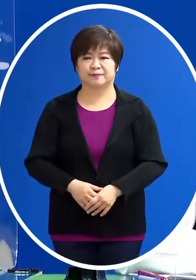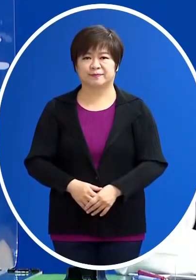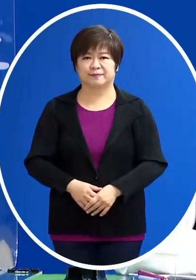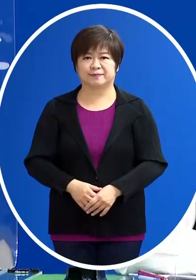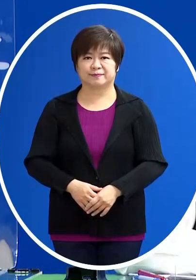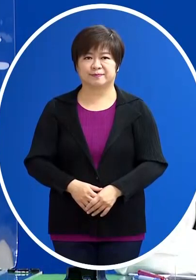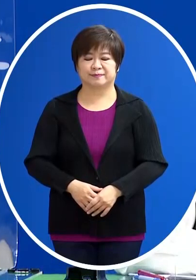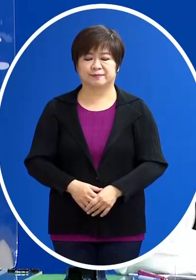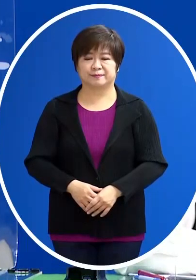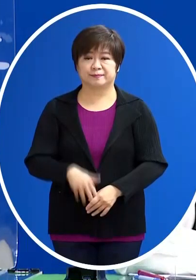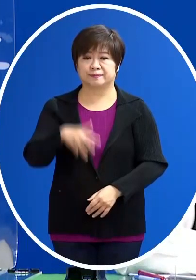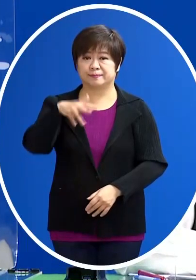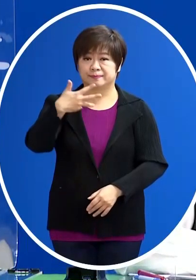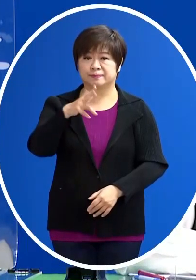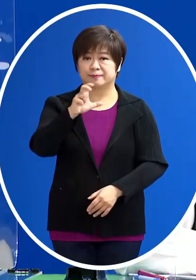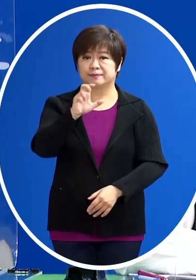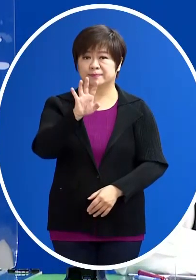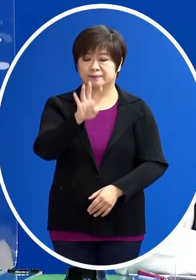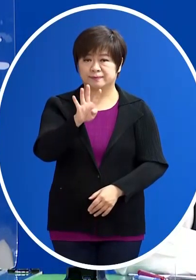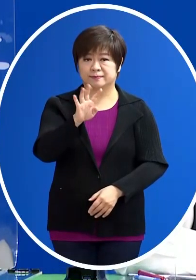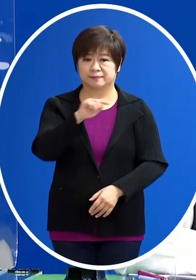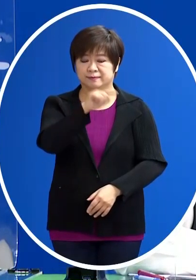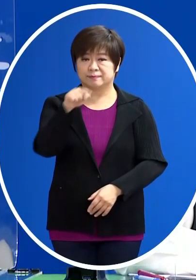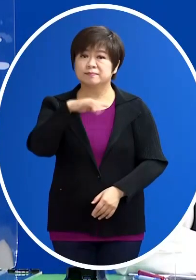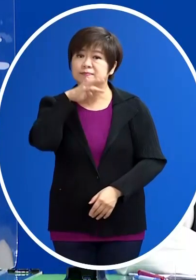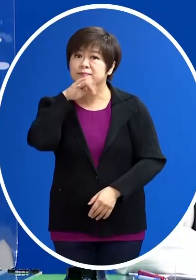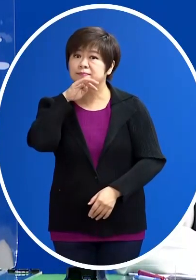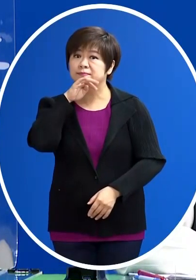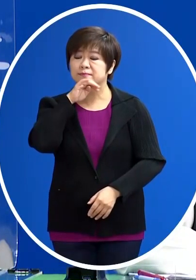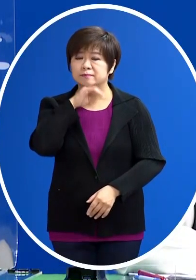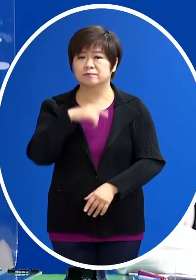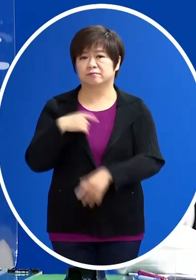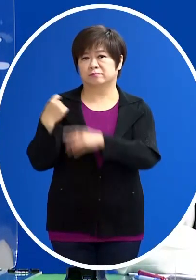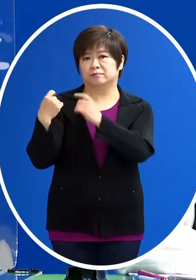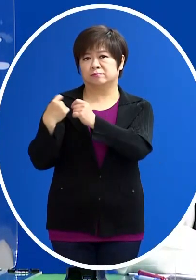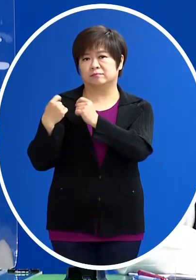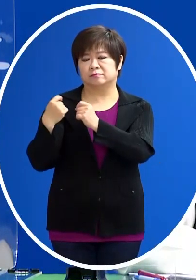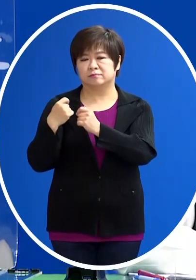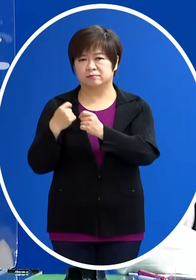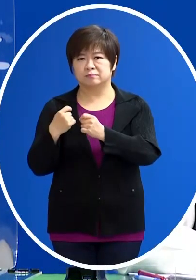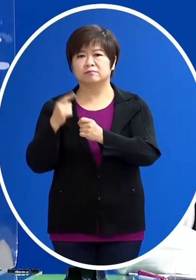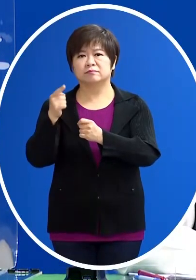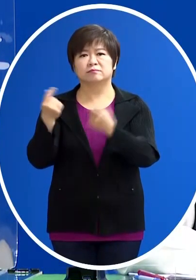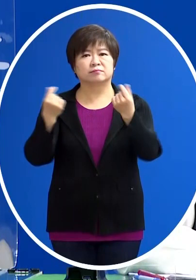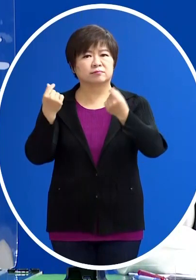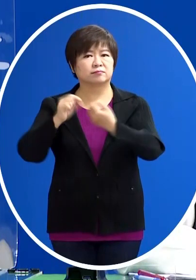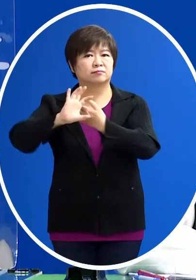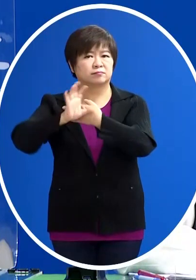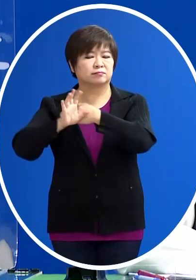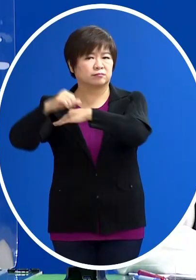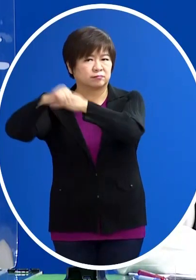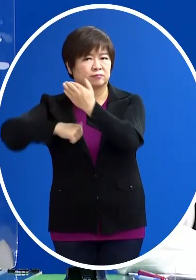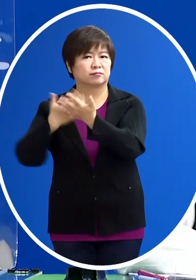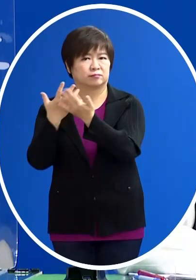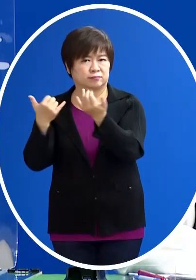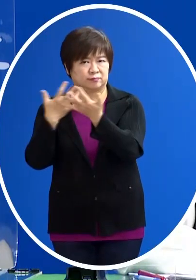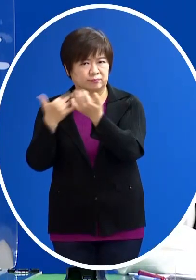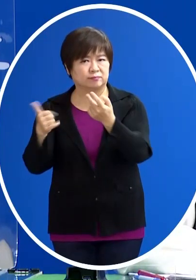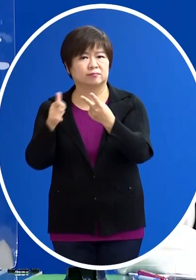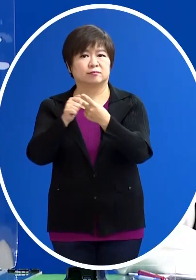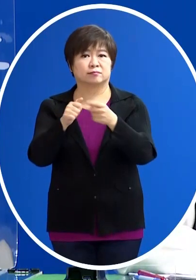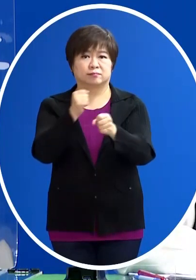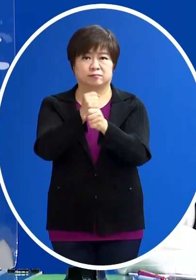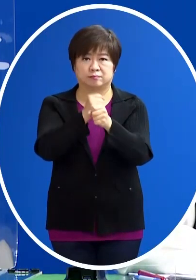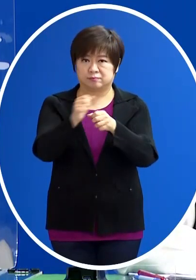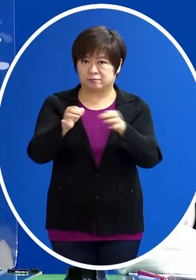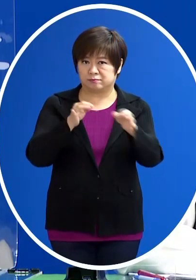那在这874例的年龄分布，还是跟最近是以这个境外生啊、商务客、啊、为主的这个